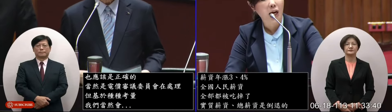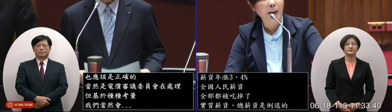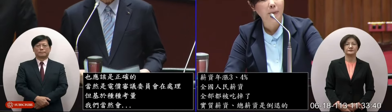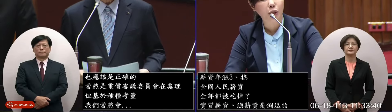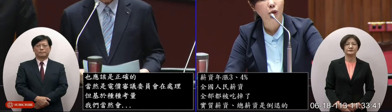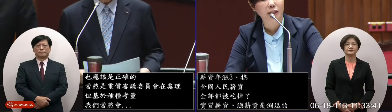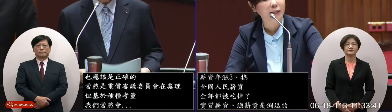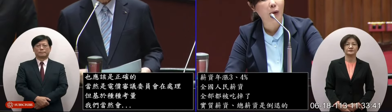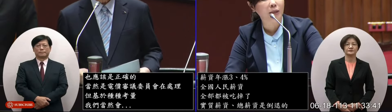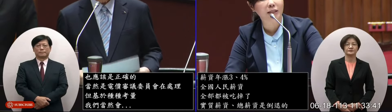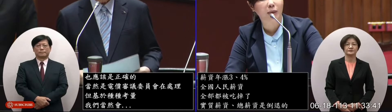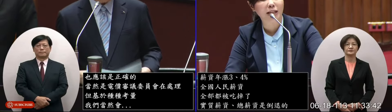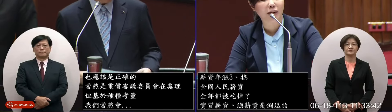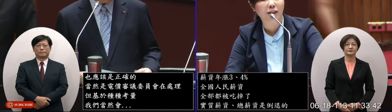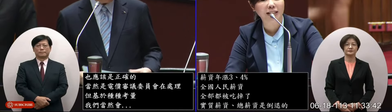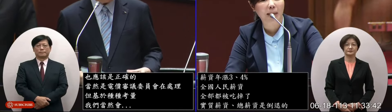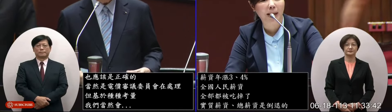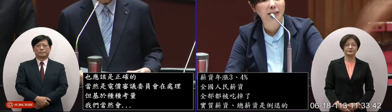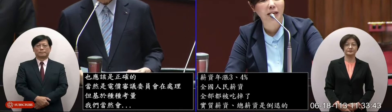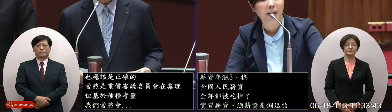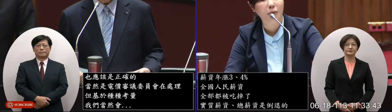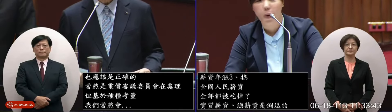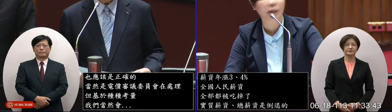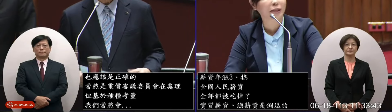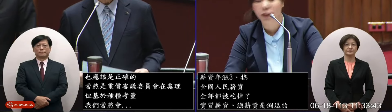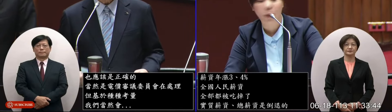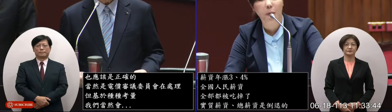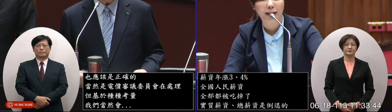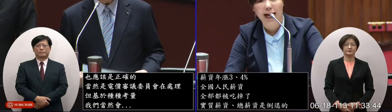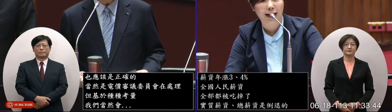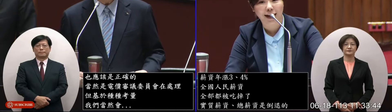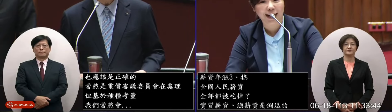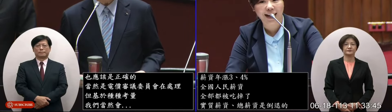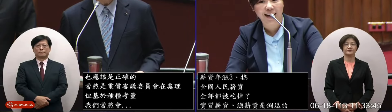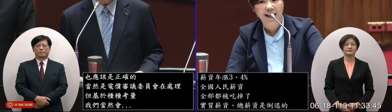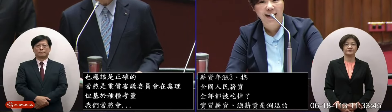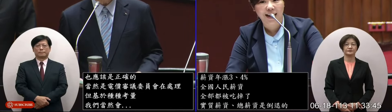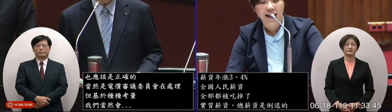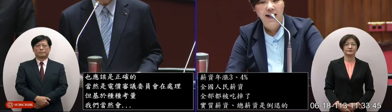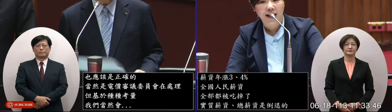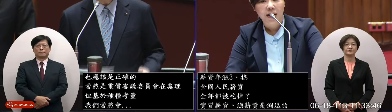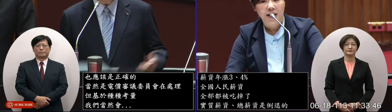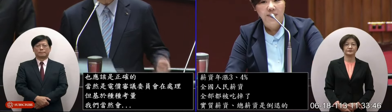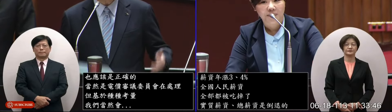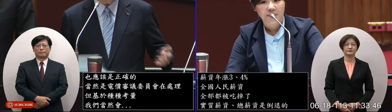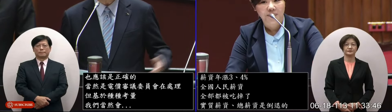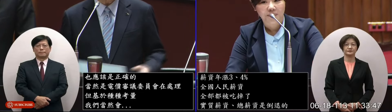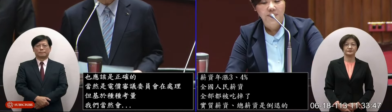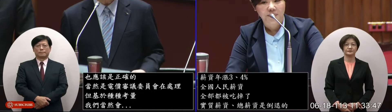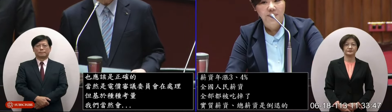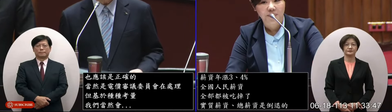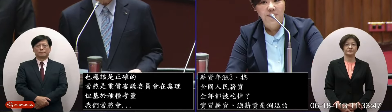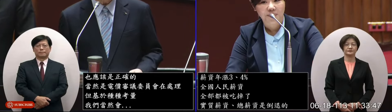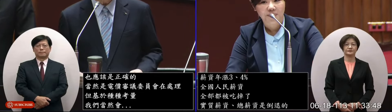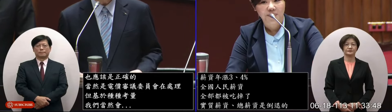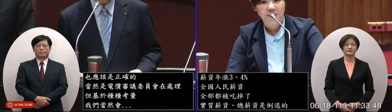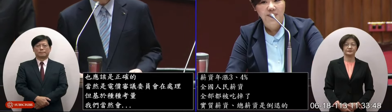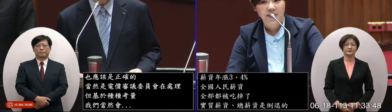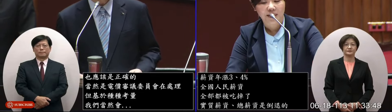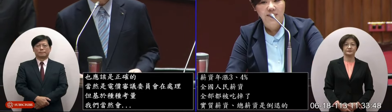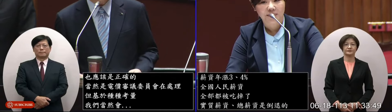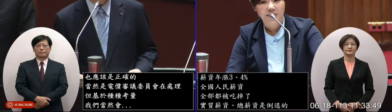好， 这个礼拜不是说朝向稳定的方向吗？这个礼拜我问你就回答。 当然朝稳定的方向，因为三月九减